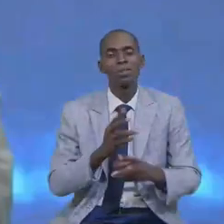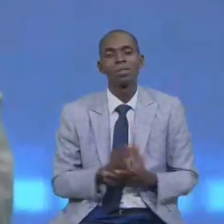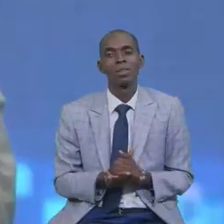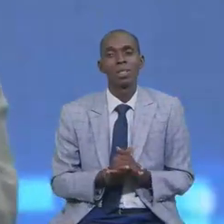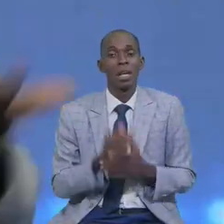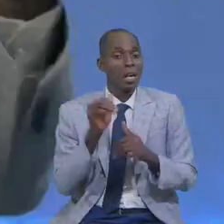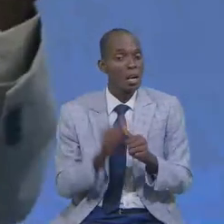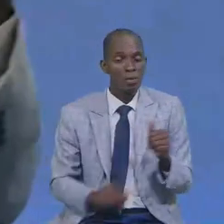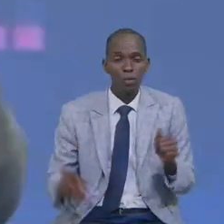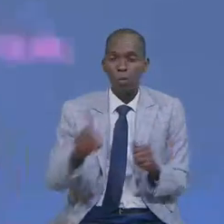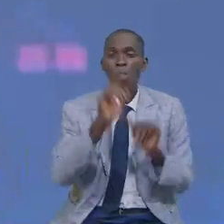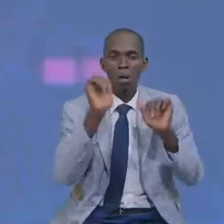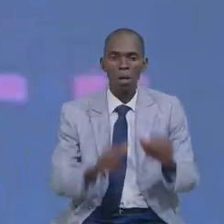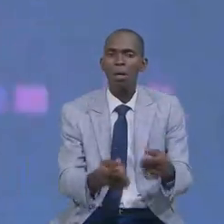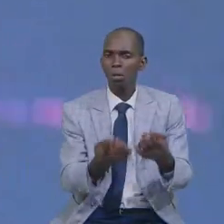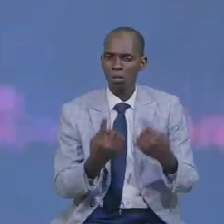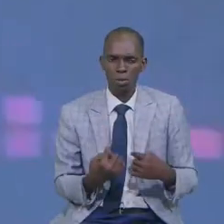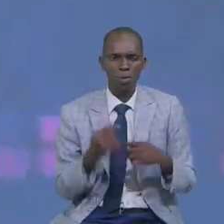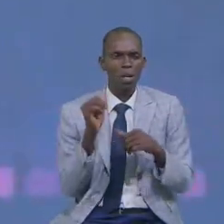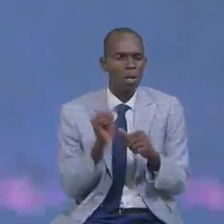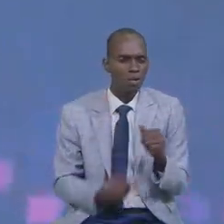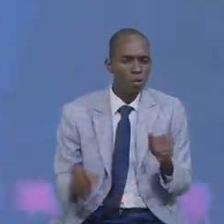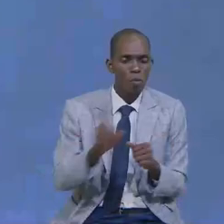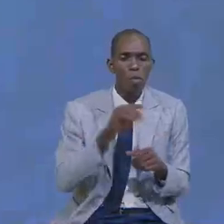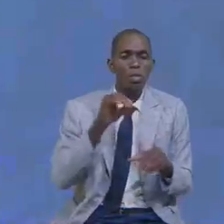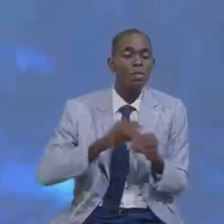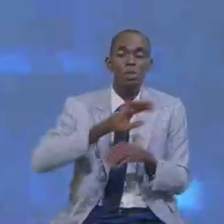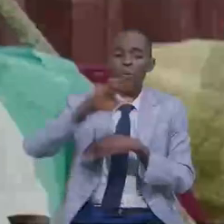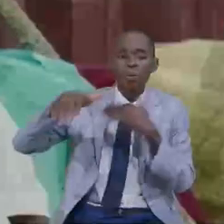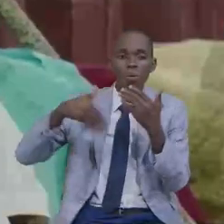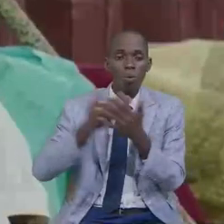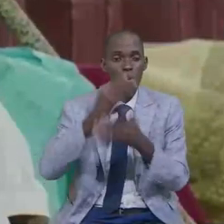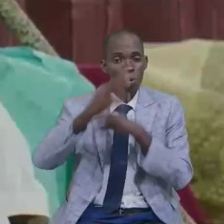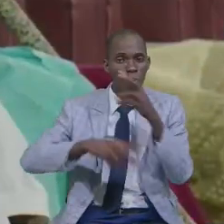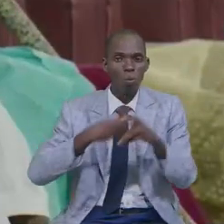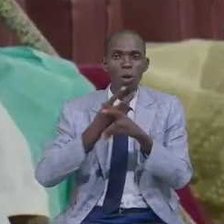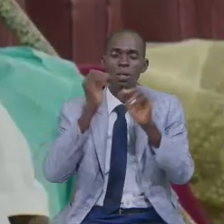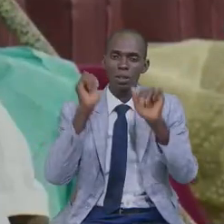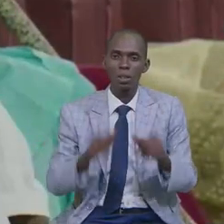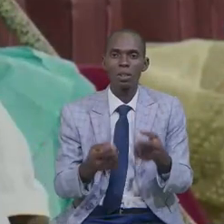tout le monde peut venir, tout le monde, dans le monde entier. Il est